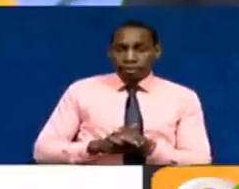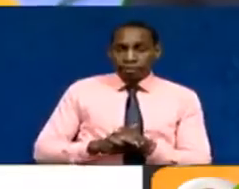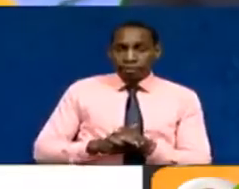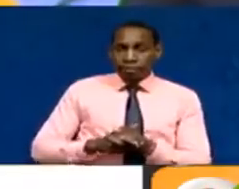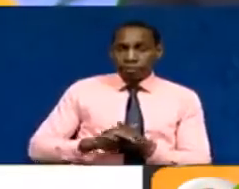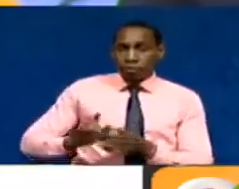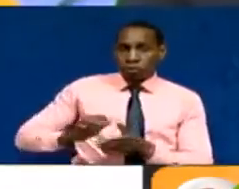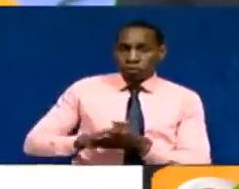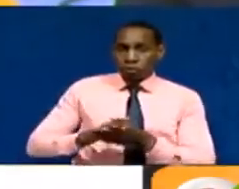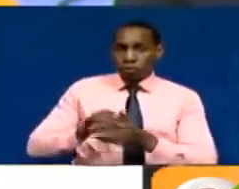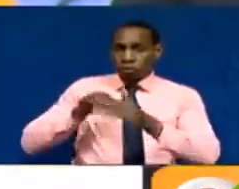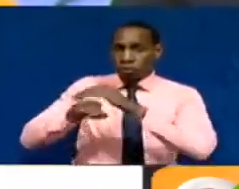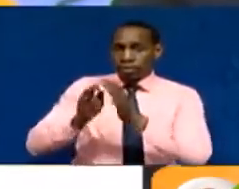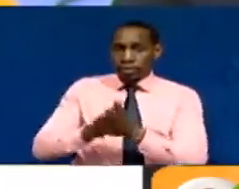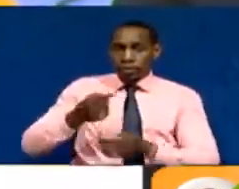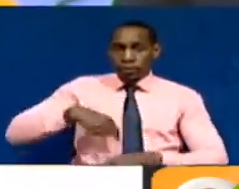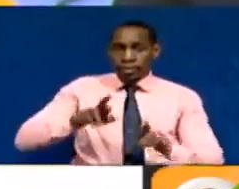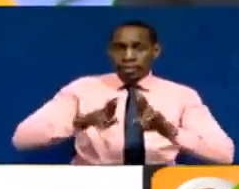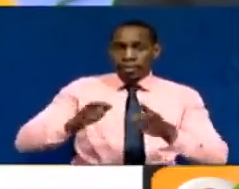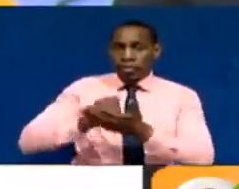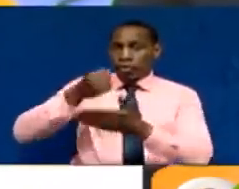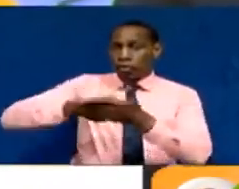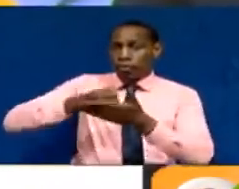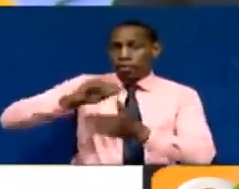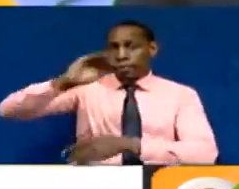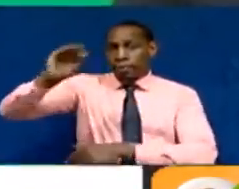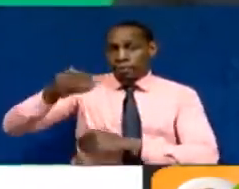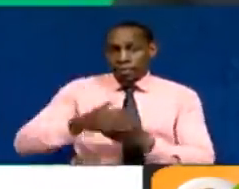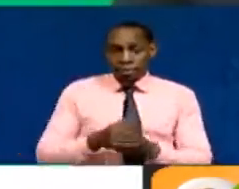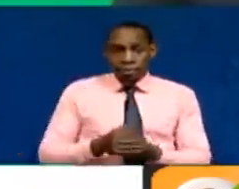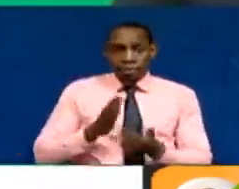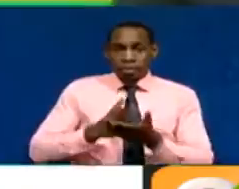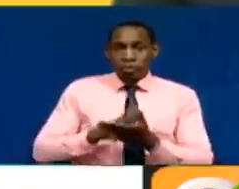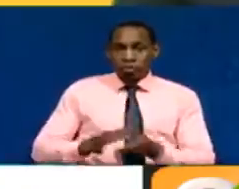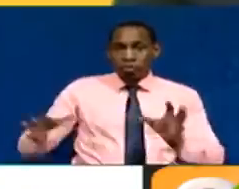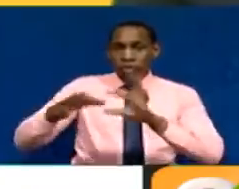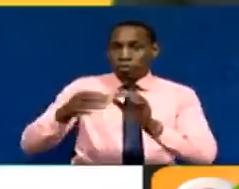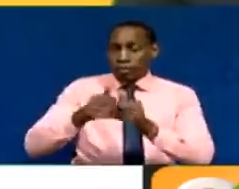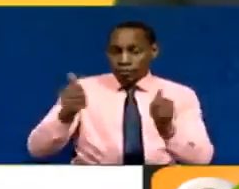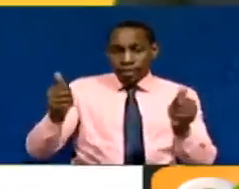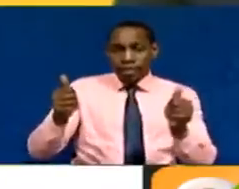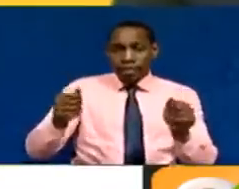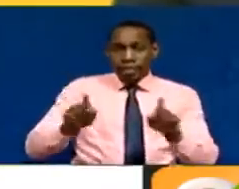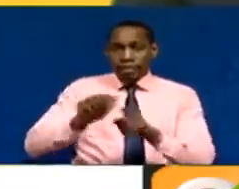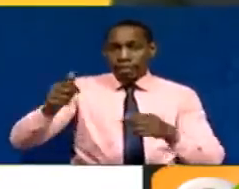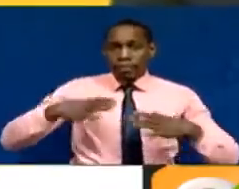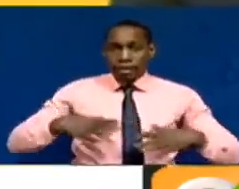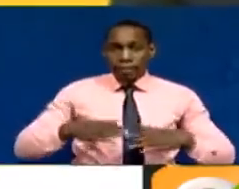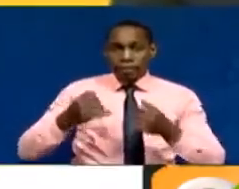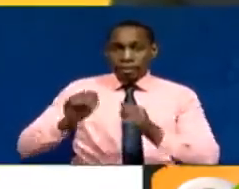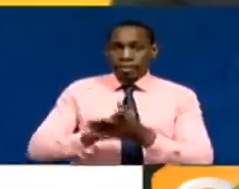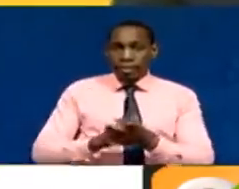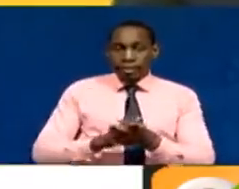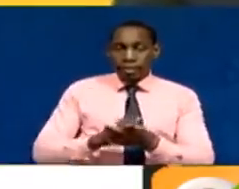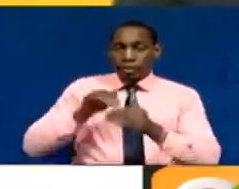ile hook, tuko tayari kuweka. Maraka sisi tayari tuko pale juu ya mlima. We shall hook you properly, na wale wengine